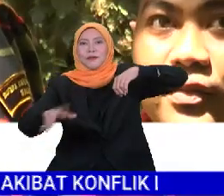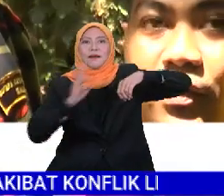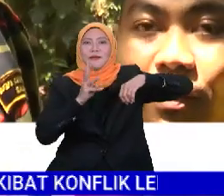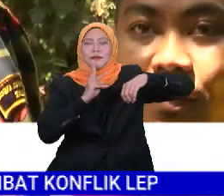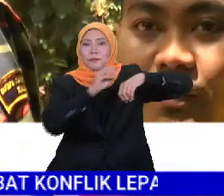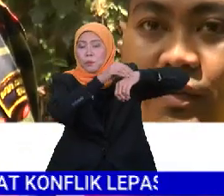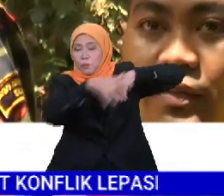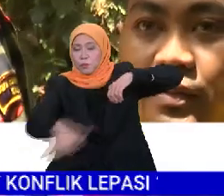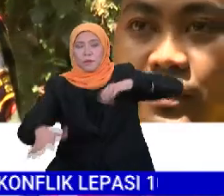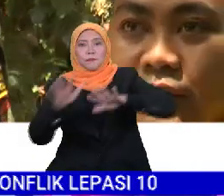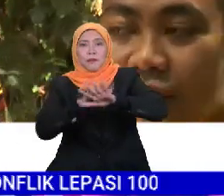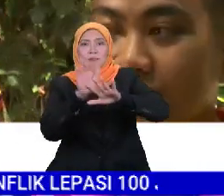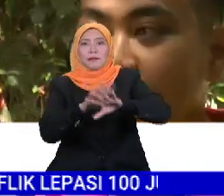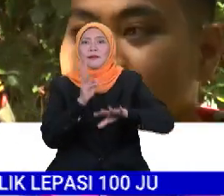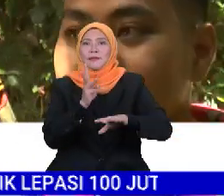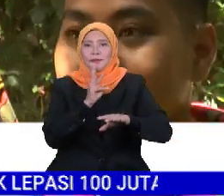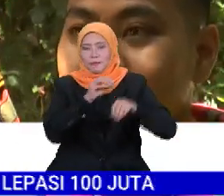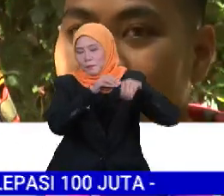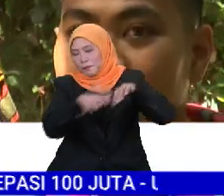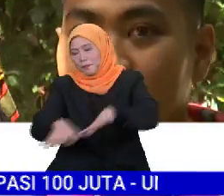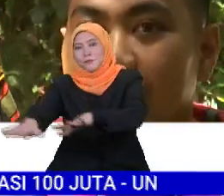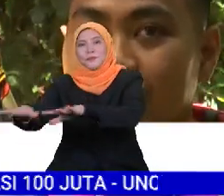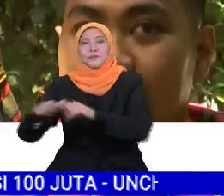limpahan air yang banyak akan berlaku di satu-satu kawasan tersebut.